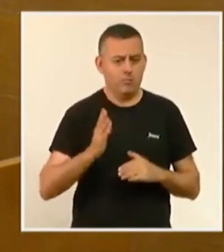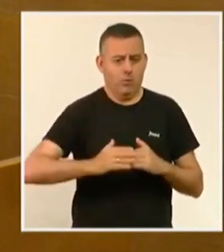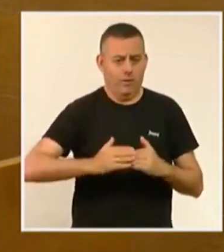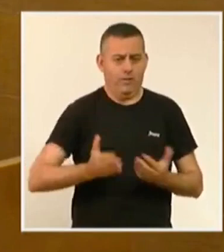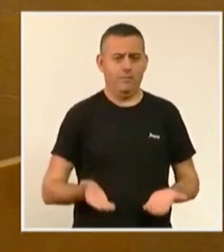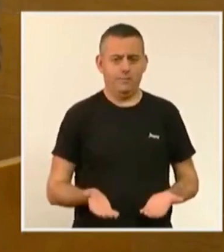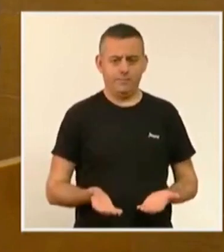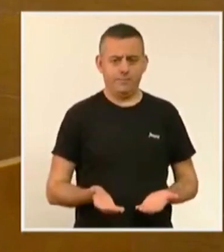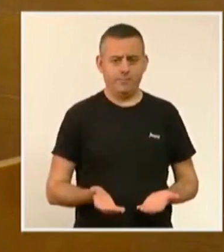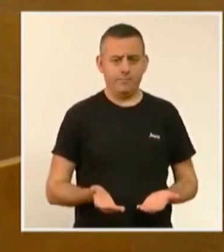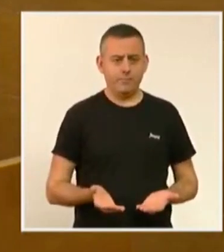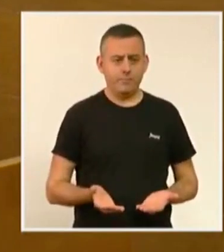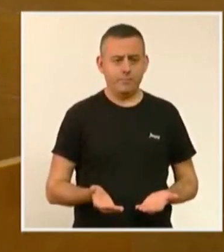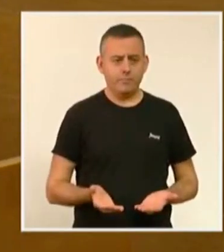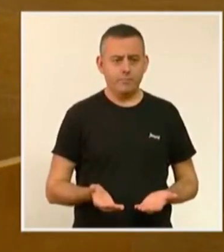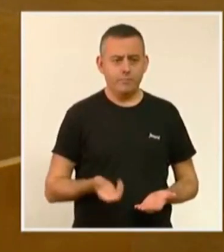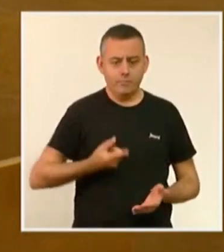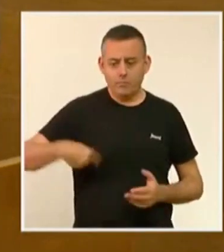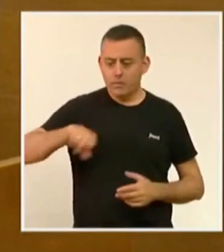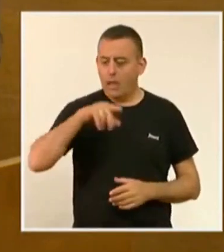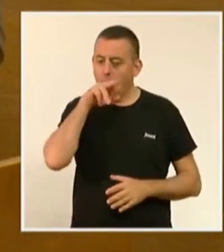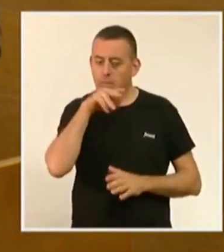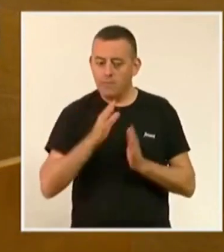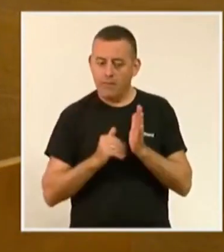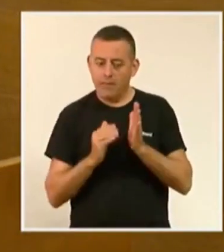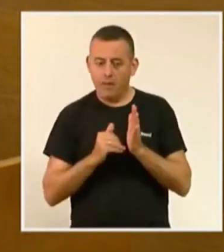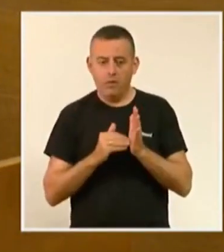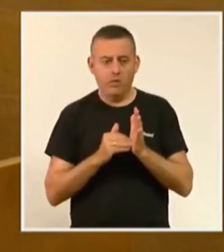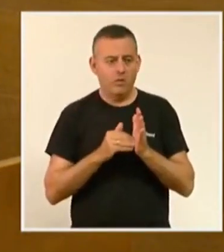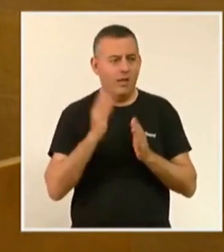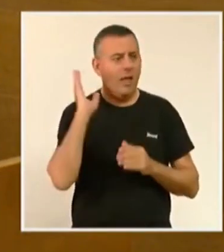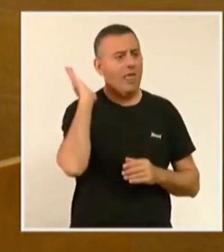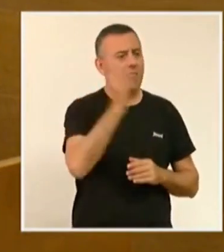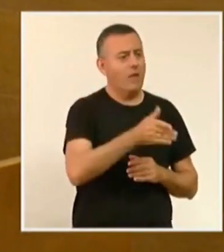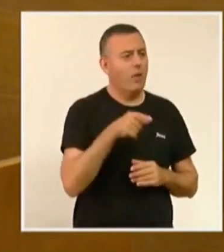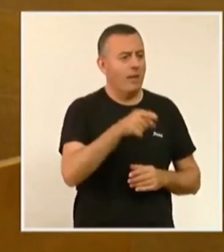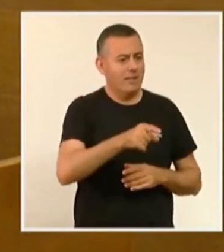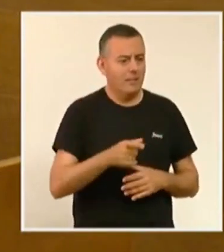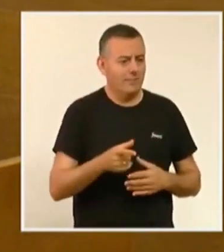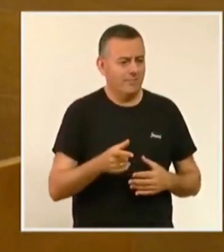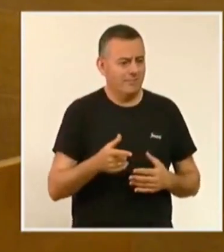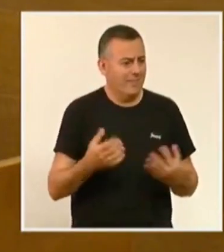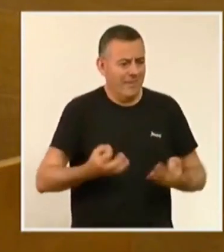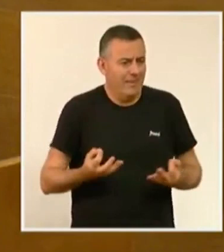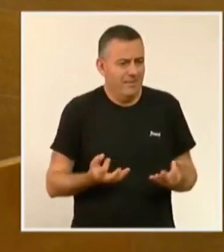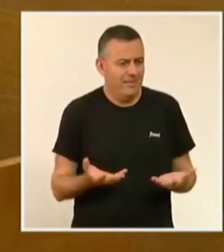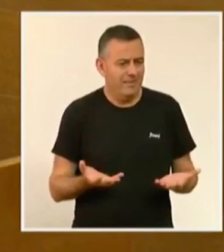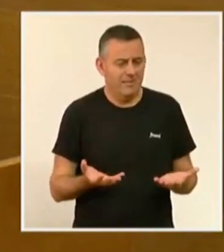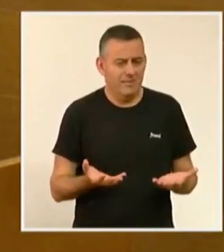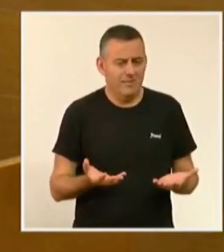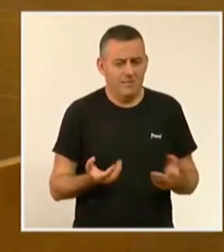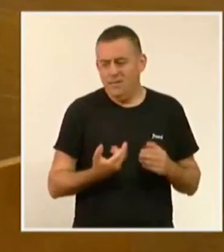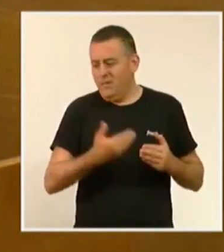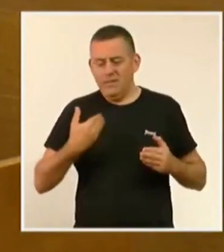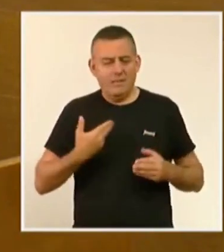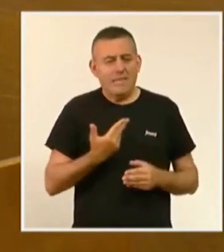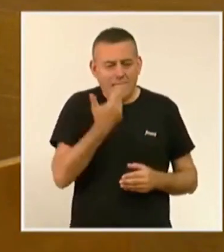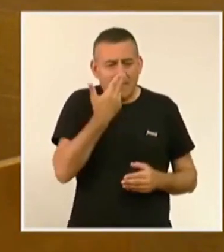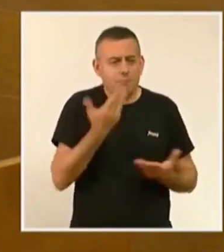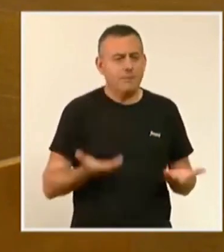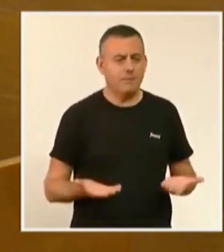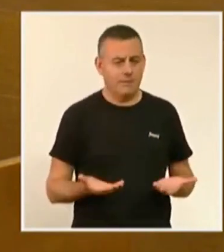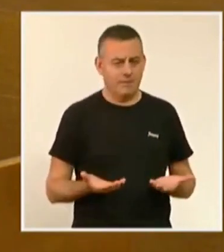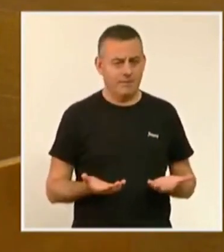veritat. Què els hem fet? Què els hem fet? És que parlem valencià. I és que estimem la nostra llengua.